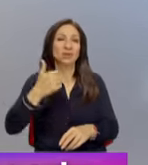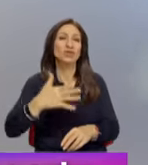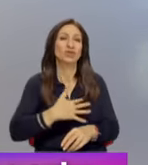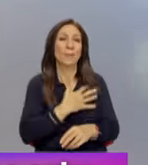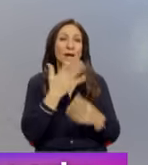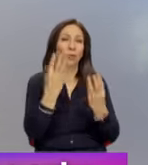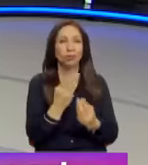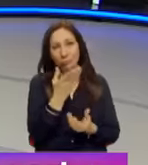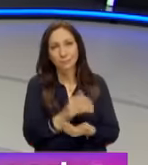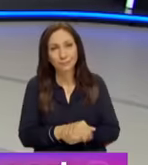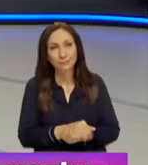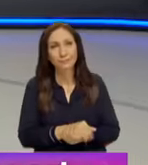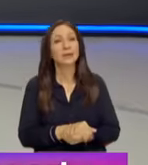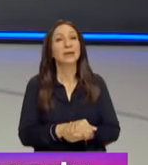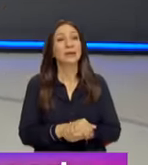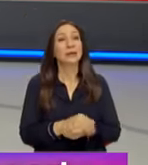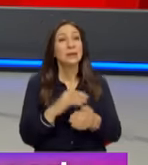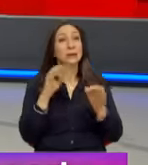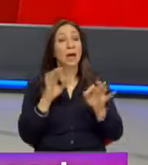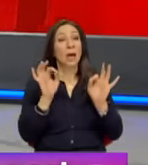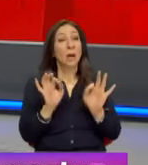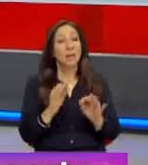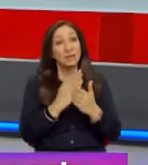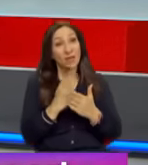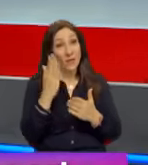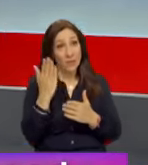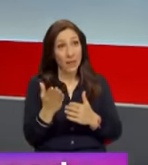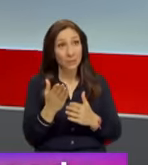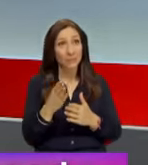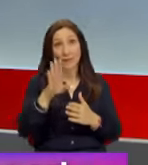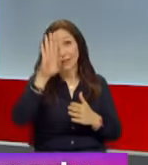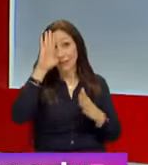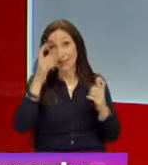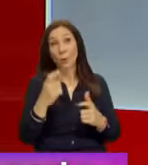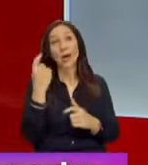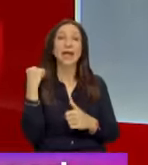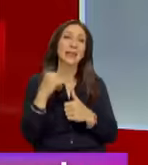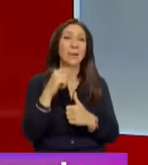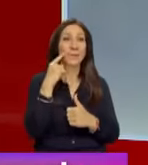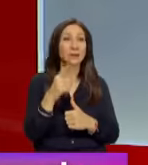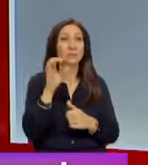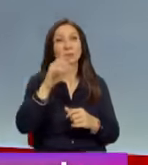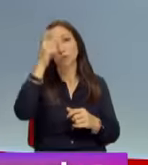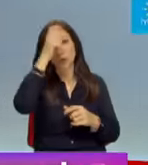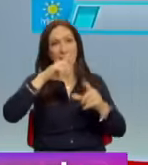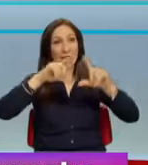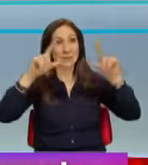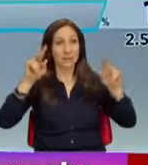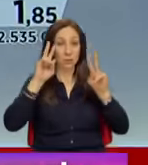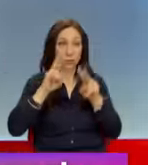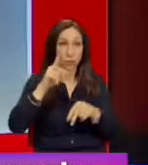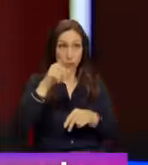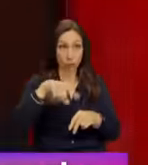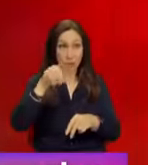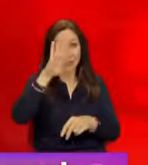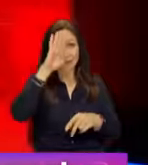başkanı kendisi. Peki şimdi hemen devam edelim. İstanbul'a geri dönelim. Bakın Türkiye haritasını görüyorsunuz